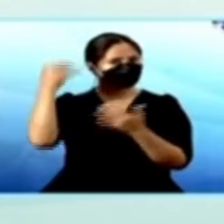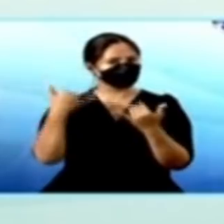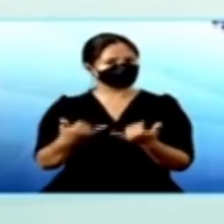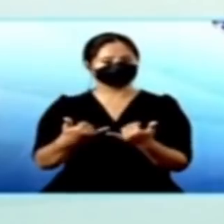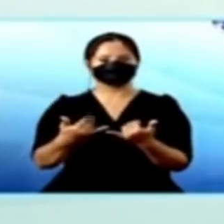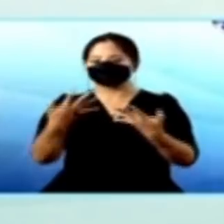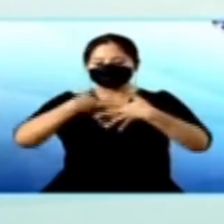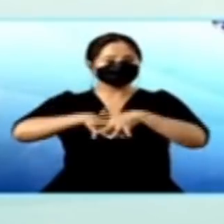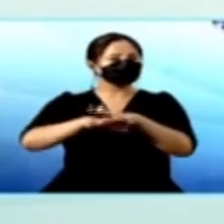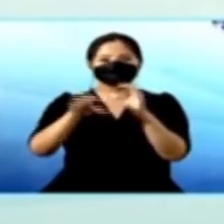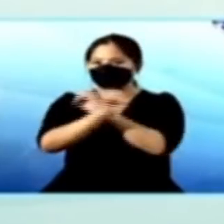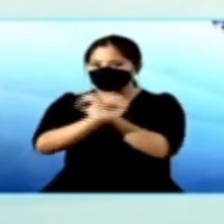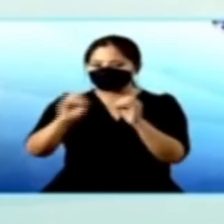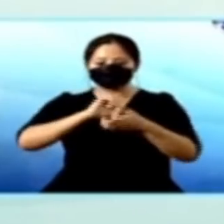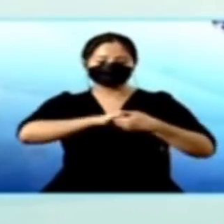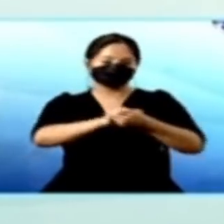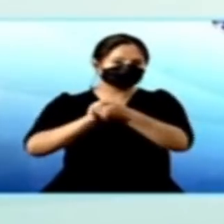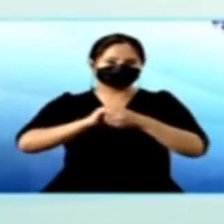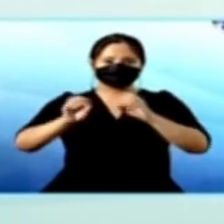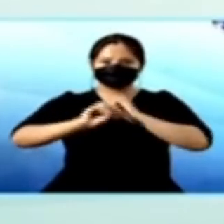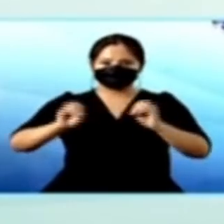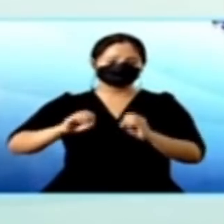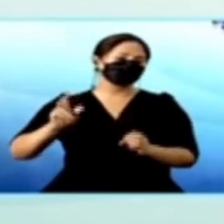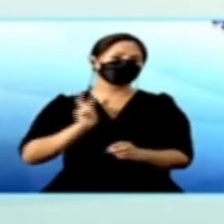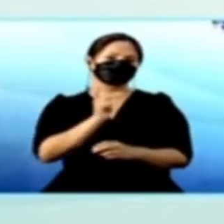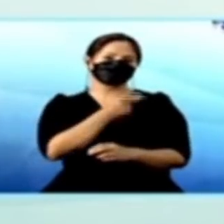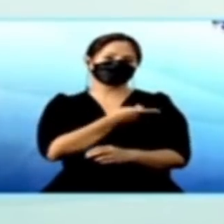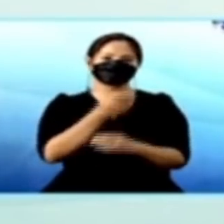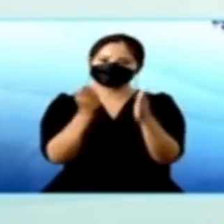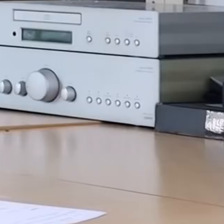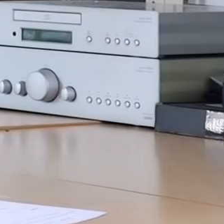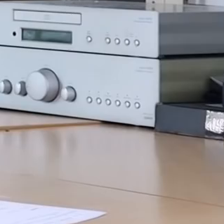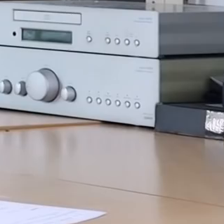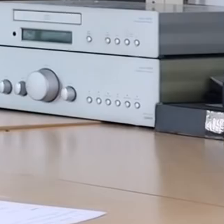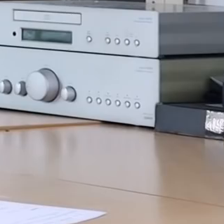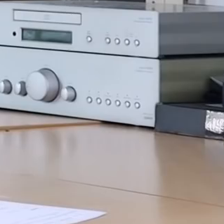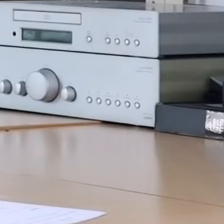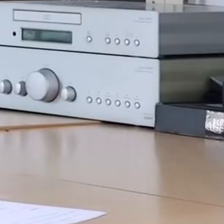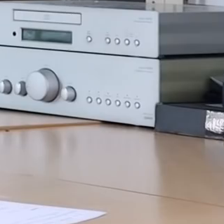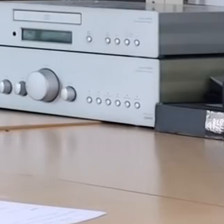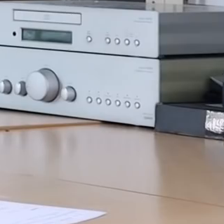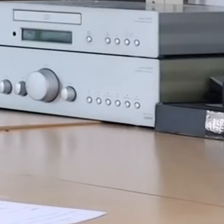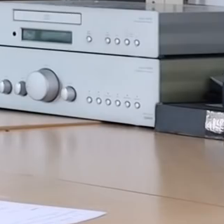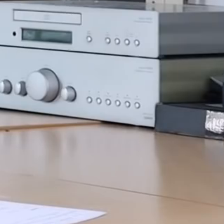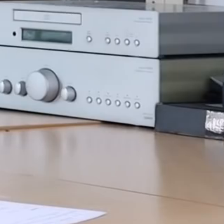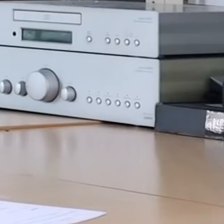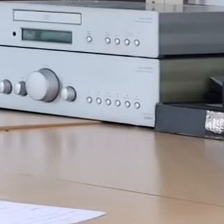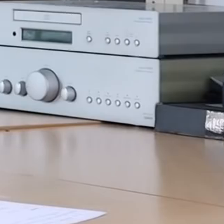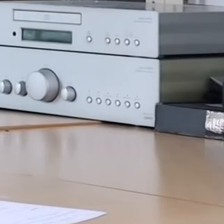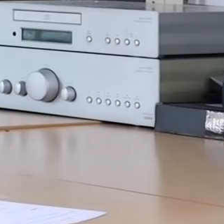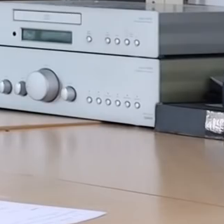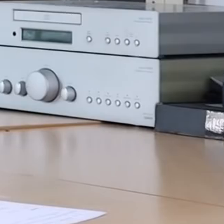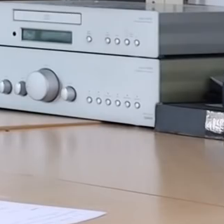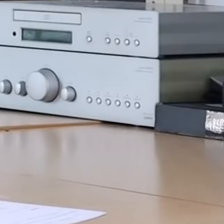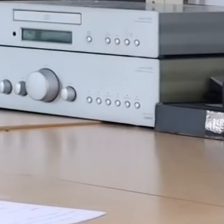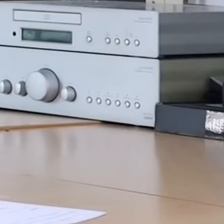ลอยู่ก็ได้รายงานก็เห็นให้พวกเขาได้แก้ไขทันเหตุการณ ์แล้วก็อีกข้อหนึ่งนะท่านก็คือว่าฝากบอกพวกเ